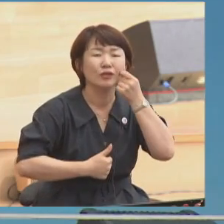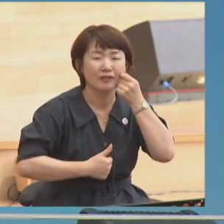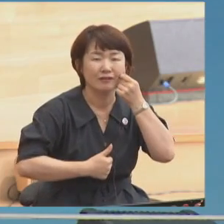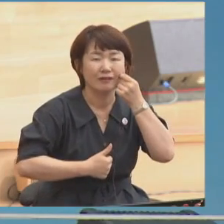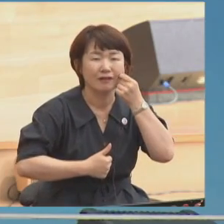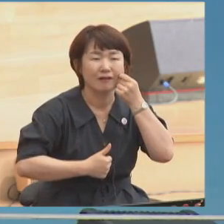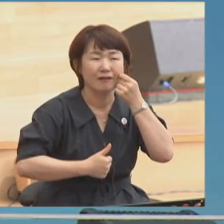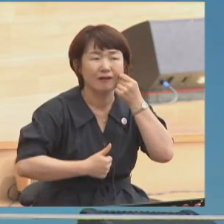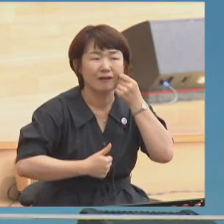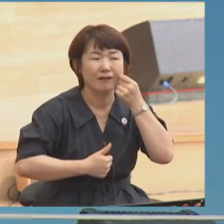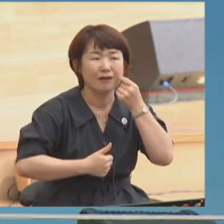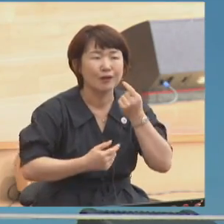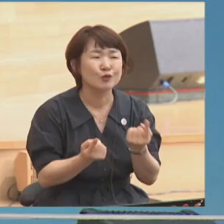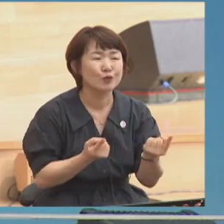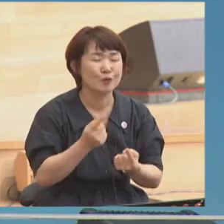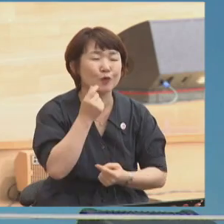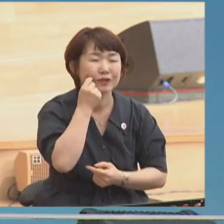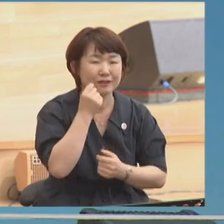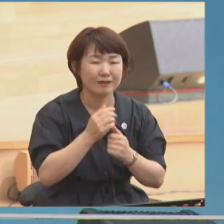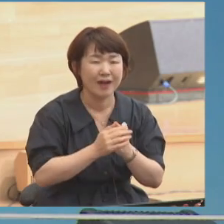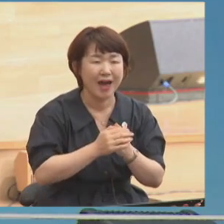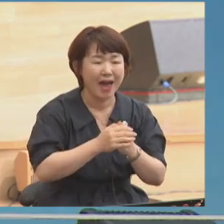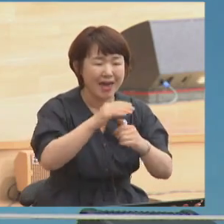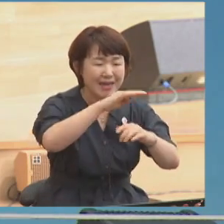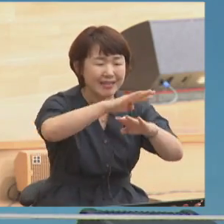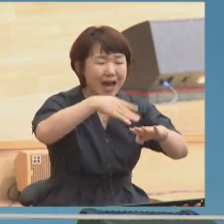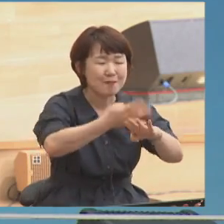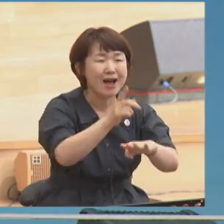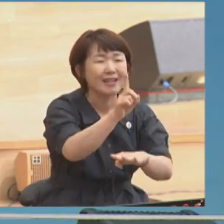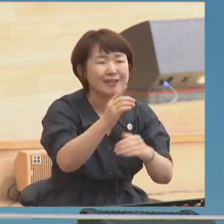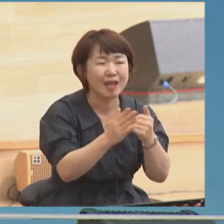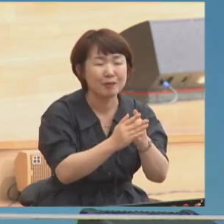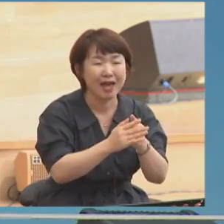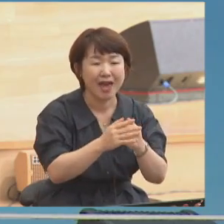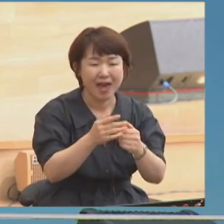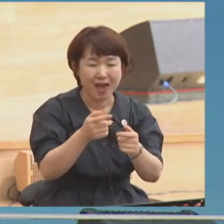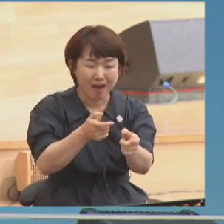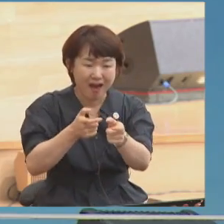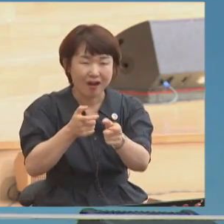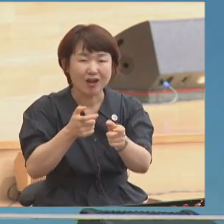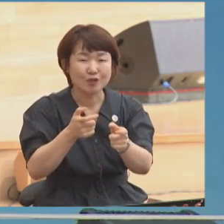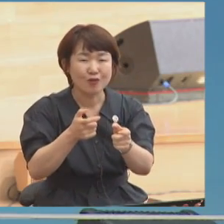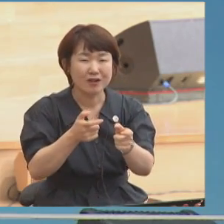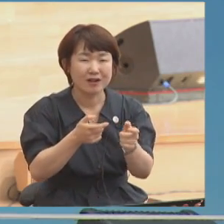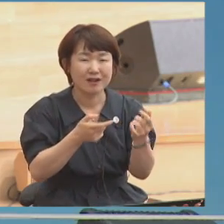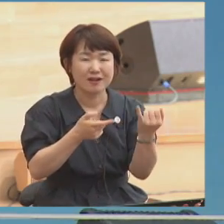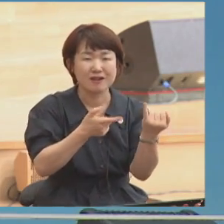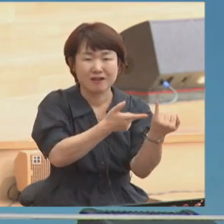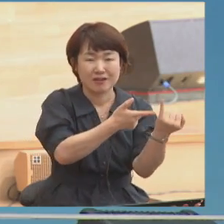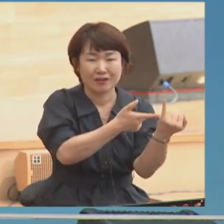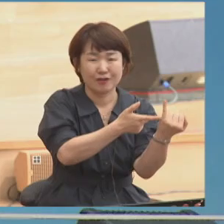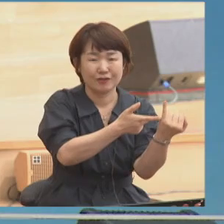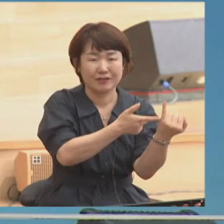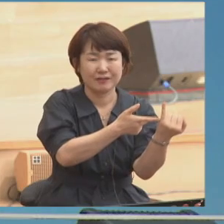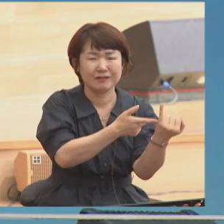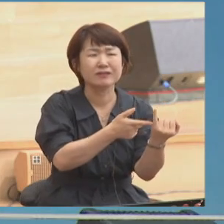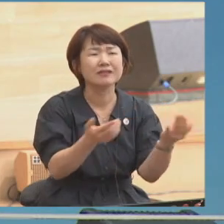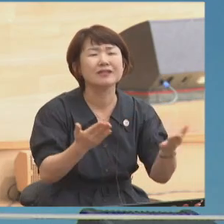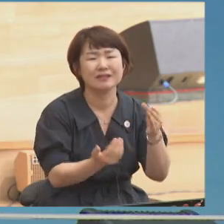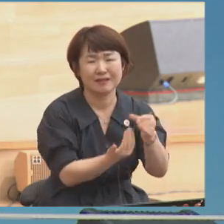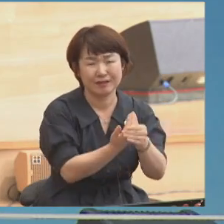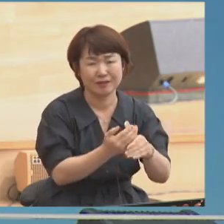다스리지를 못하는 거예요. 양말 한 켤레 때문에 권총을 꺼내드는 그런 일들이 벌어졌어요. 그래서 여러분